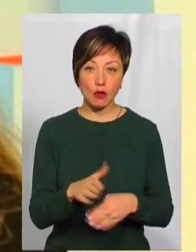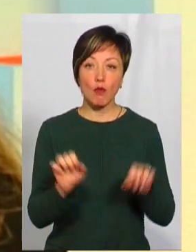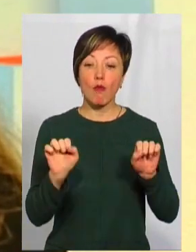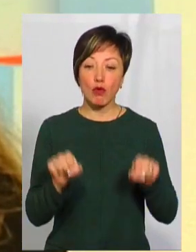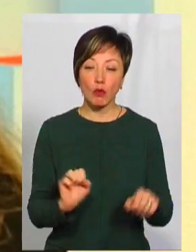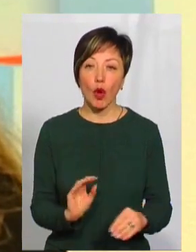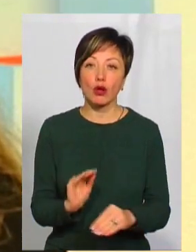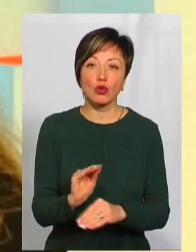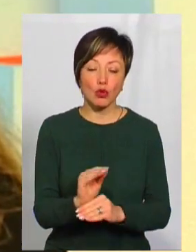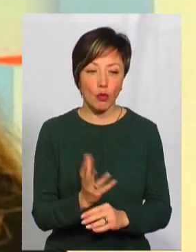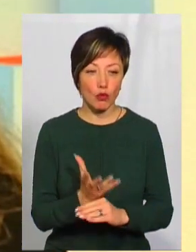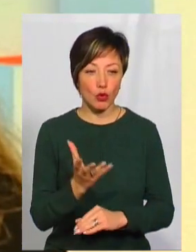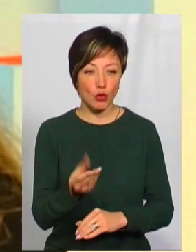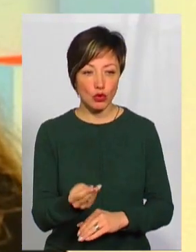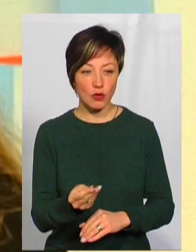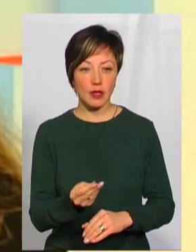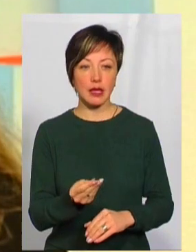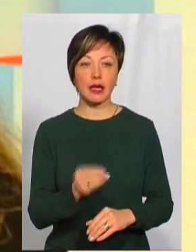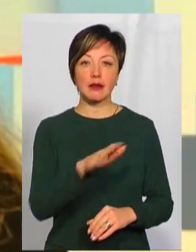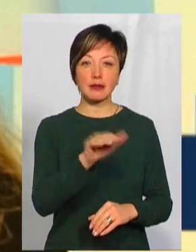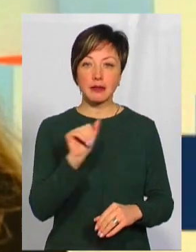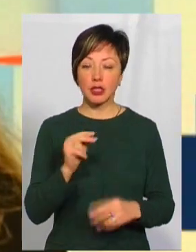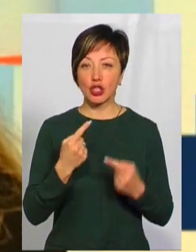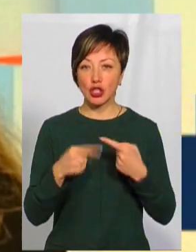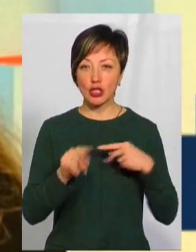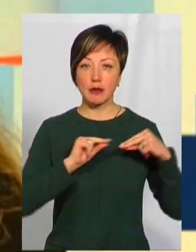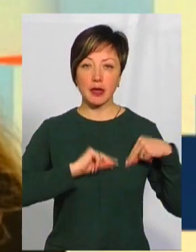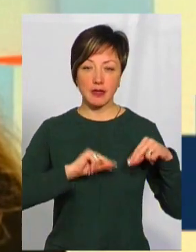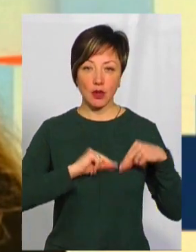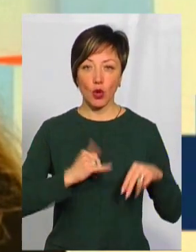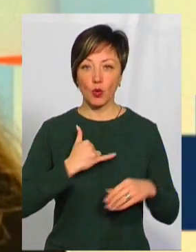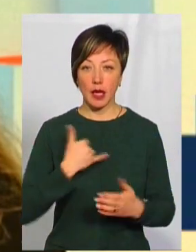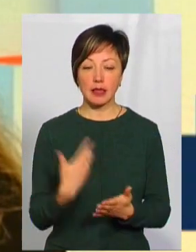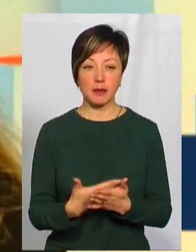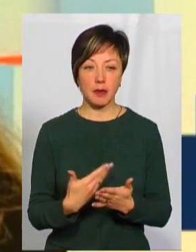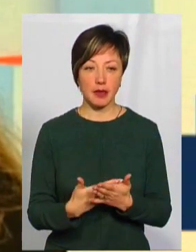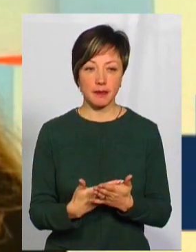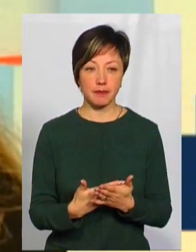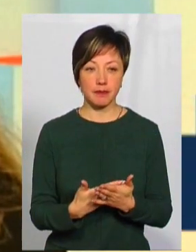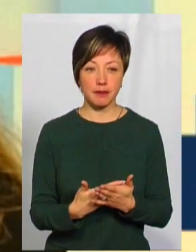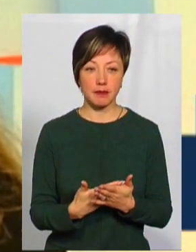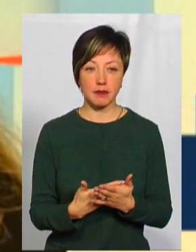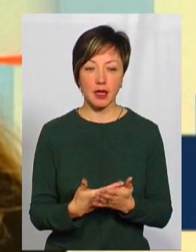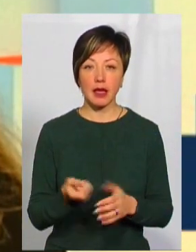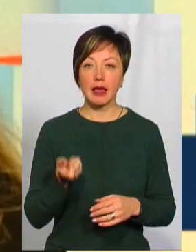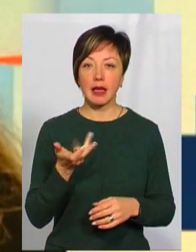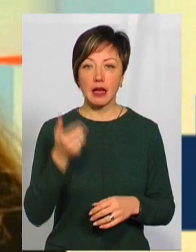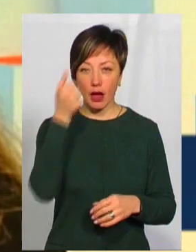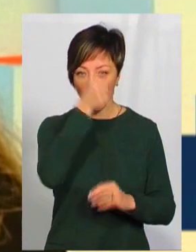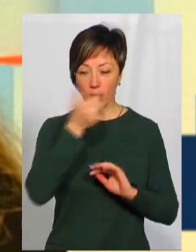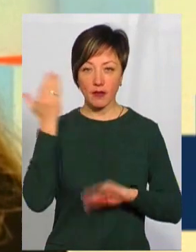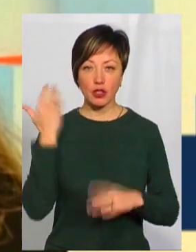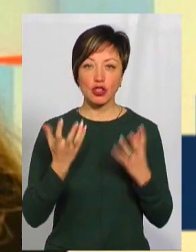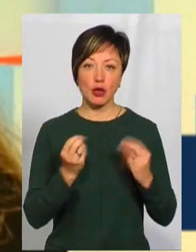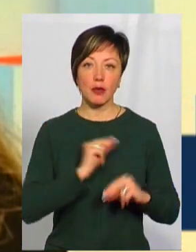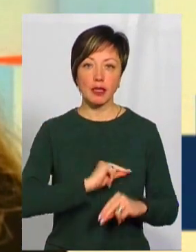було доплачувати, наймати інших ще спеціалістів. В нас, до прикладу, кілька років назад